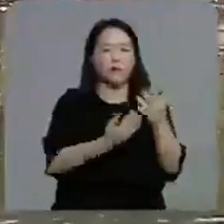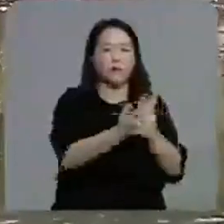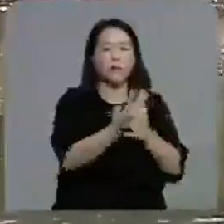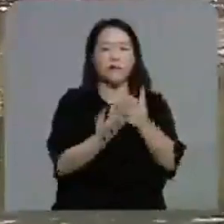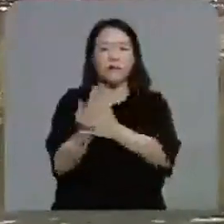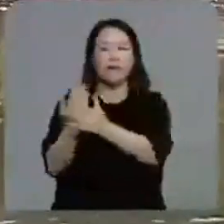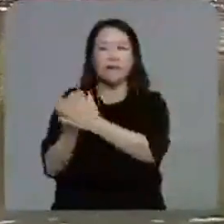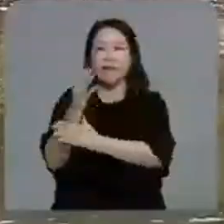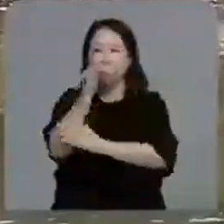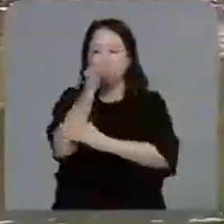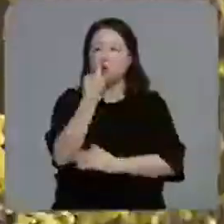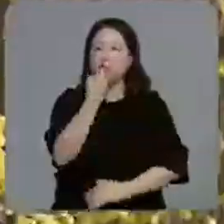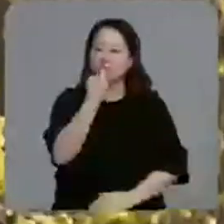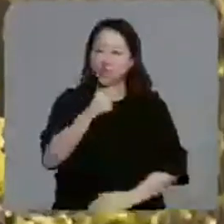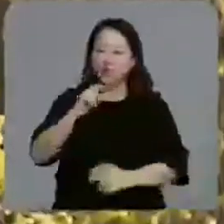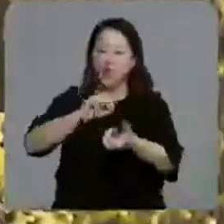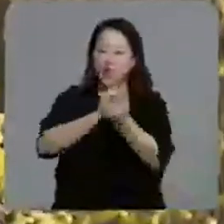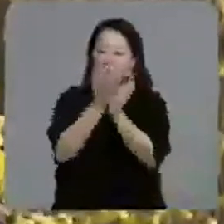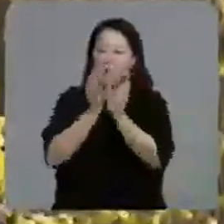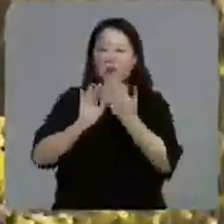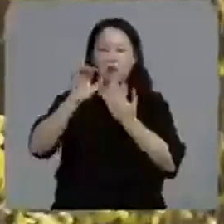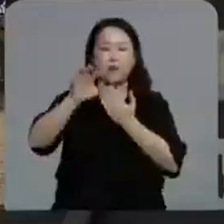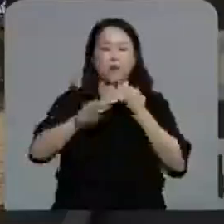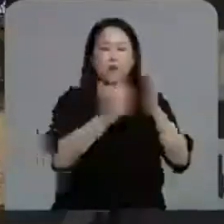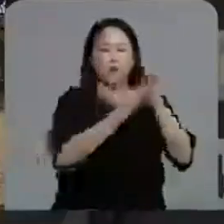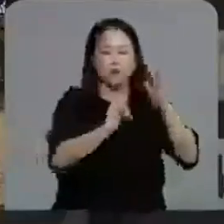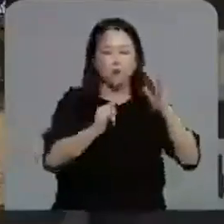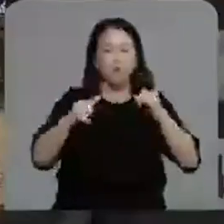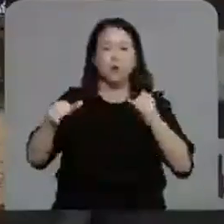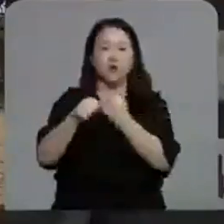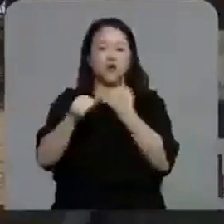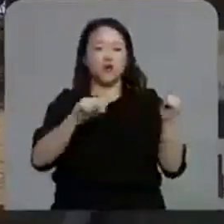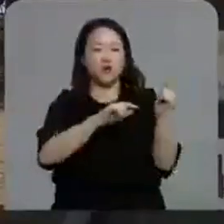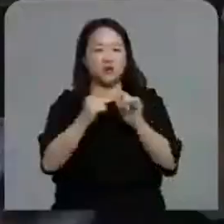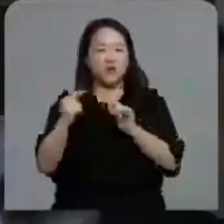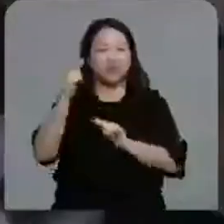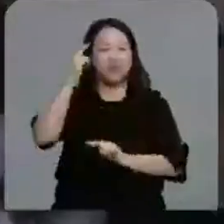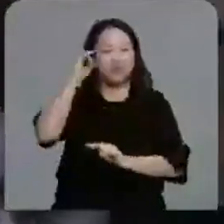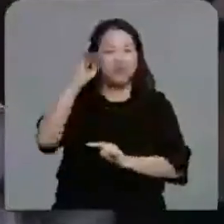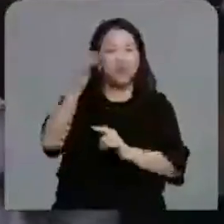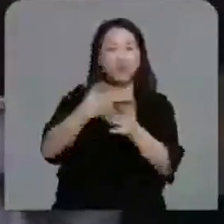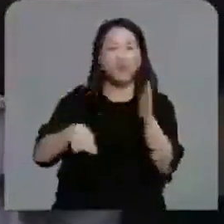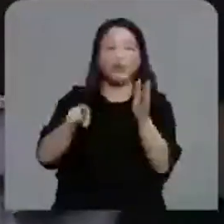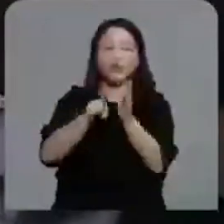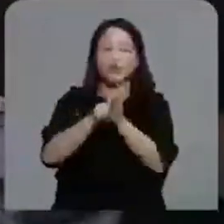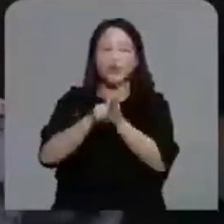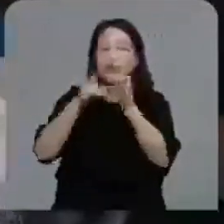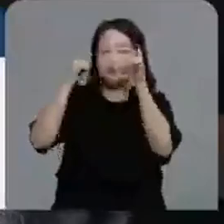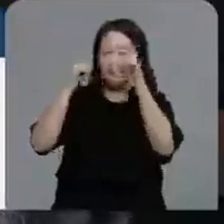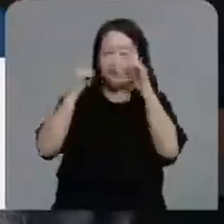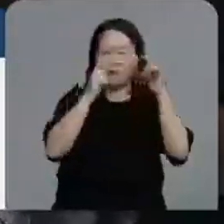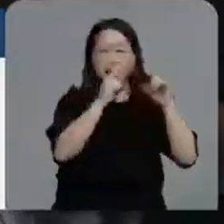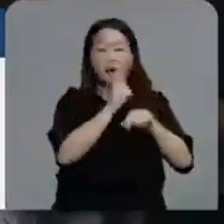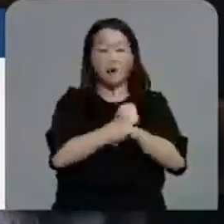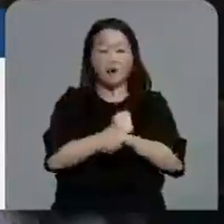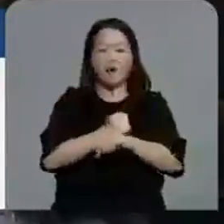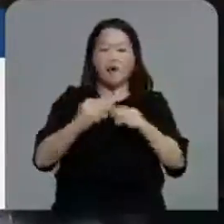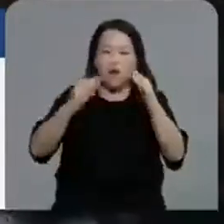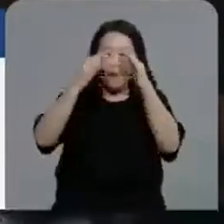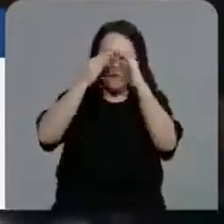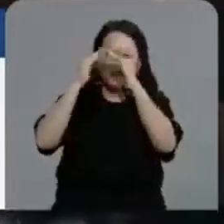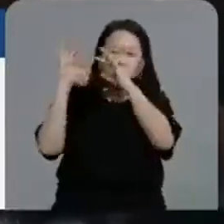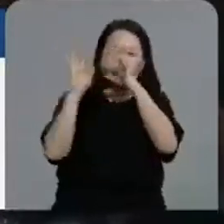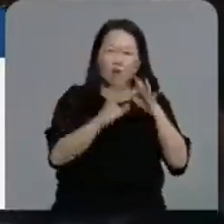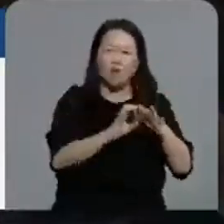노란 개나리 앞에선 가족과 연인들이 추억을 찍으며 봄을 담습니다. 집 안에서 계속 있어서 답답했던 게